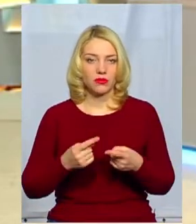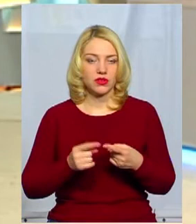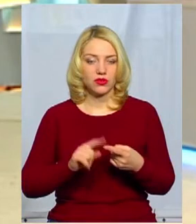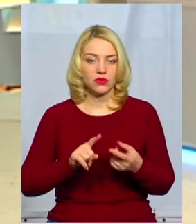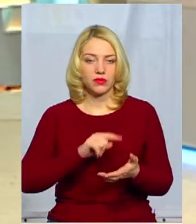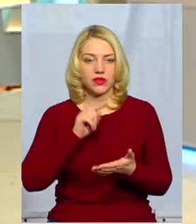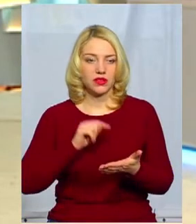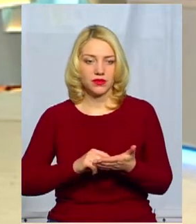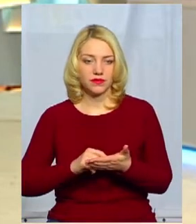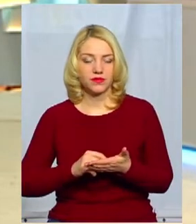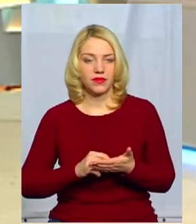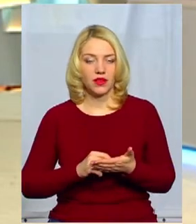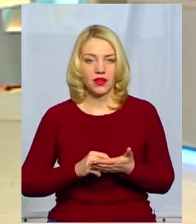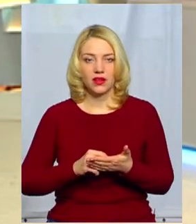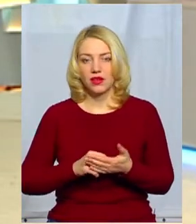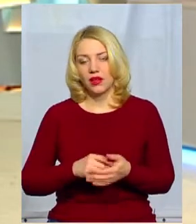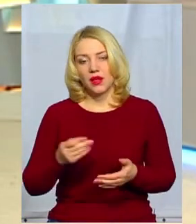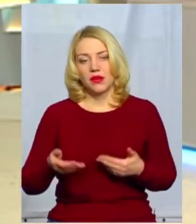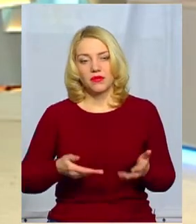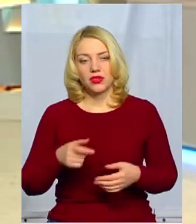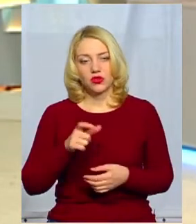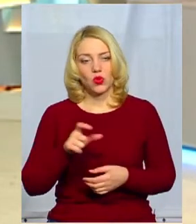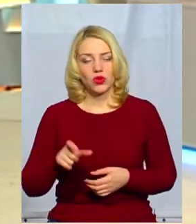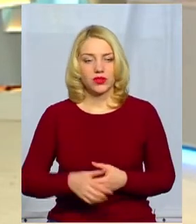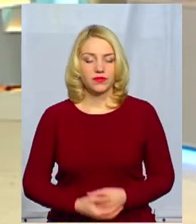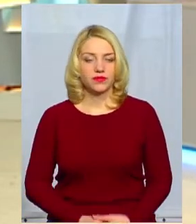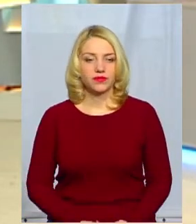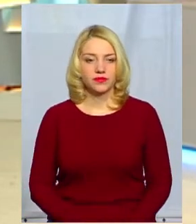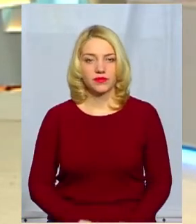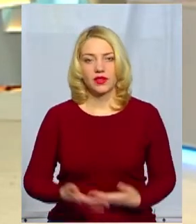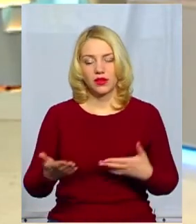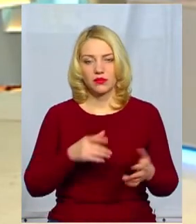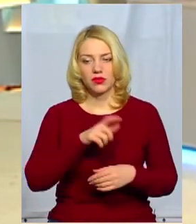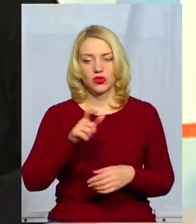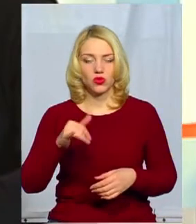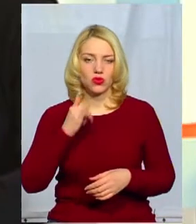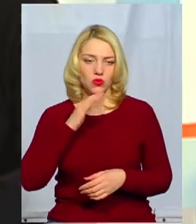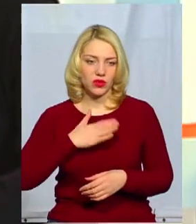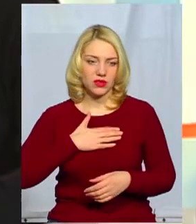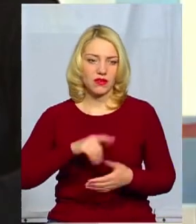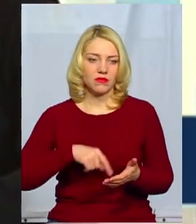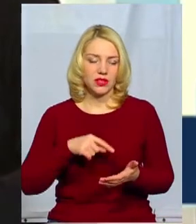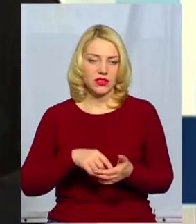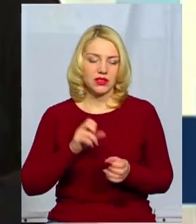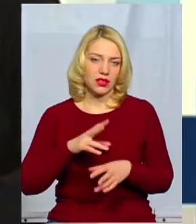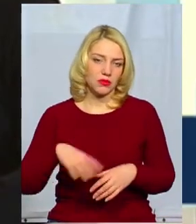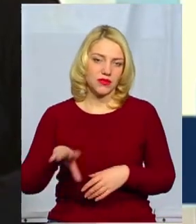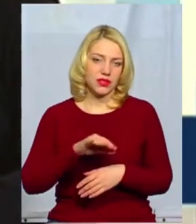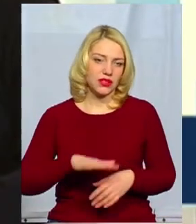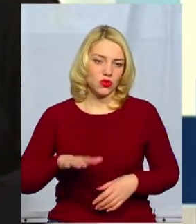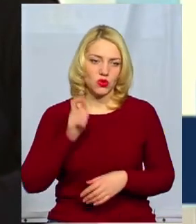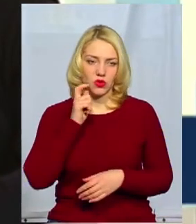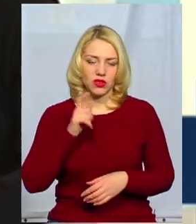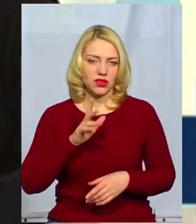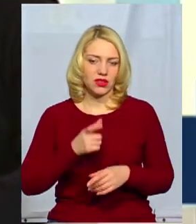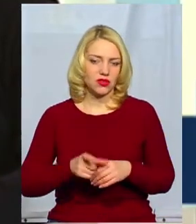цього питання, пане Богдане, за пішоходів. Ну, дивіться, пішоходи в нас в місті, не так як і по всій території